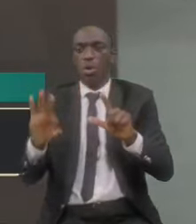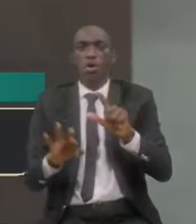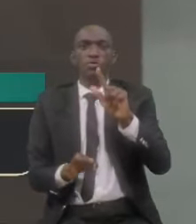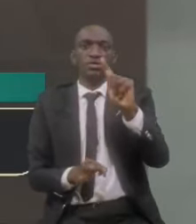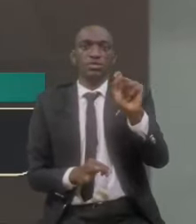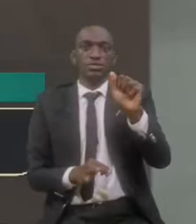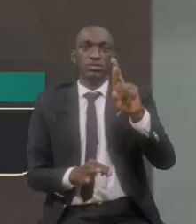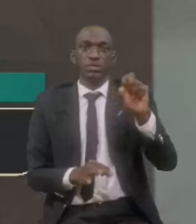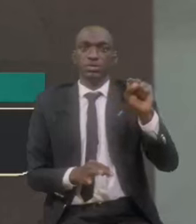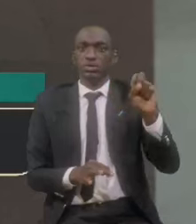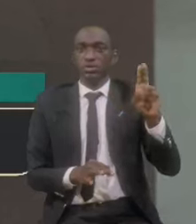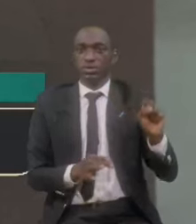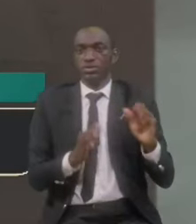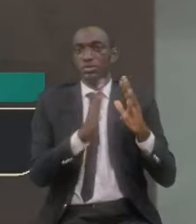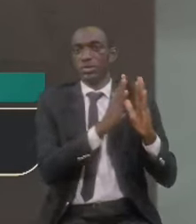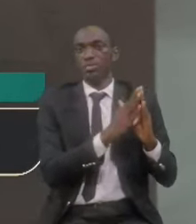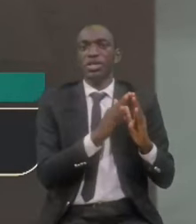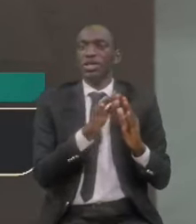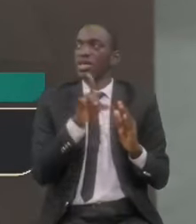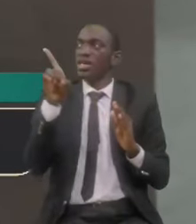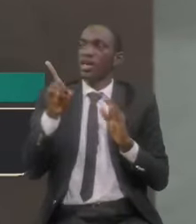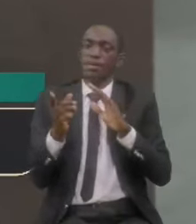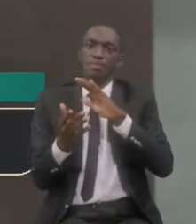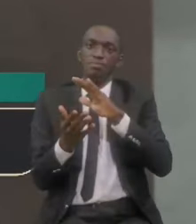est devenu une étoile, Samuel.